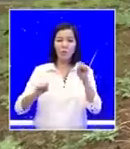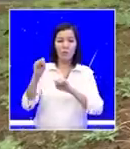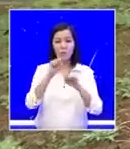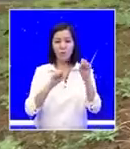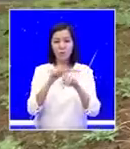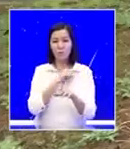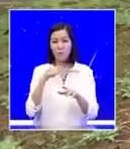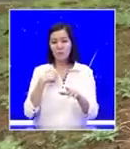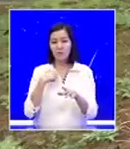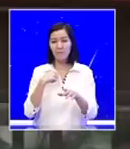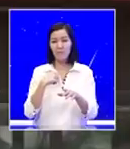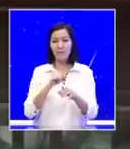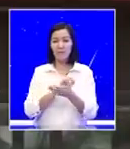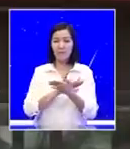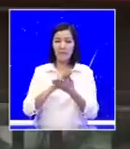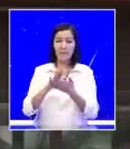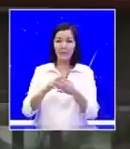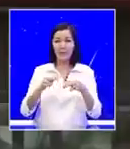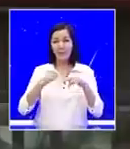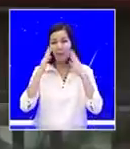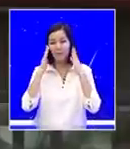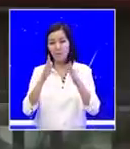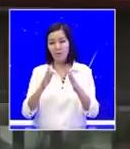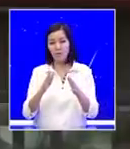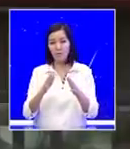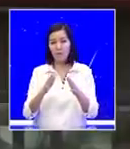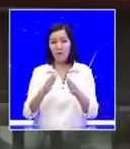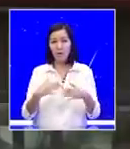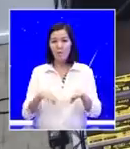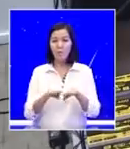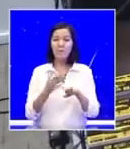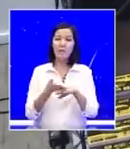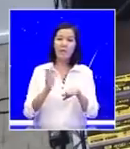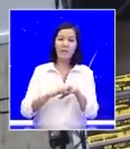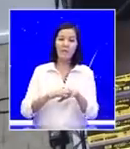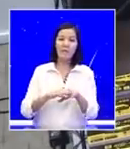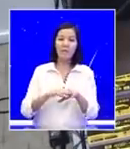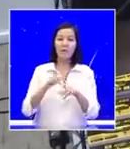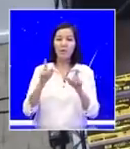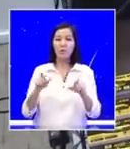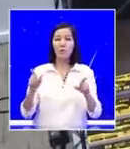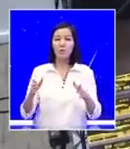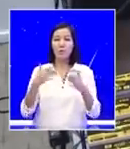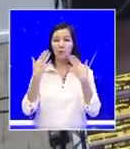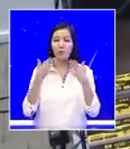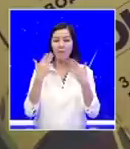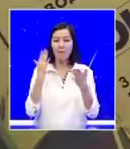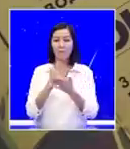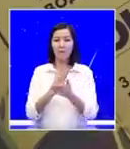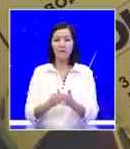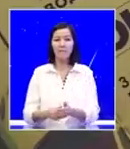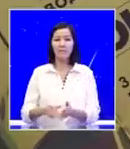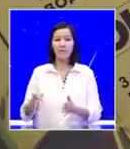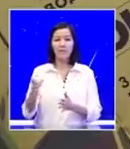таксопарк басшылығы тек санитарлық жұмыстарға мән беріп қана қоймай, осындай қиын шақта жолаушылар үшін жеңілдік қарастырған.